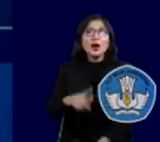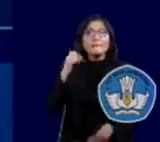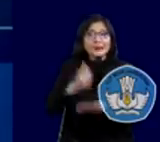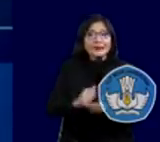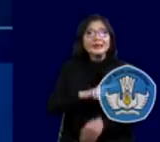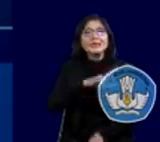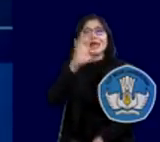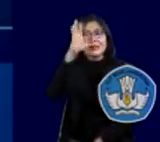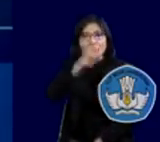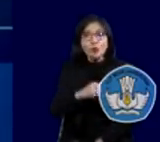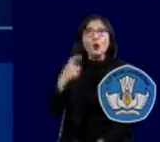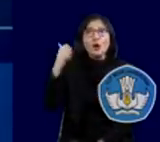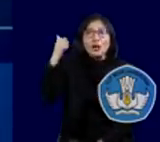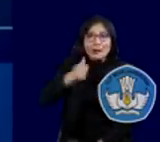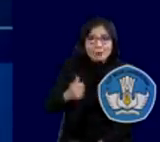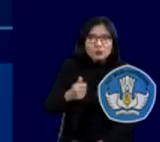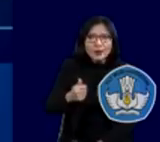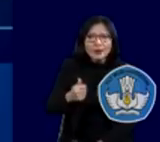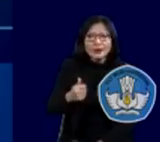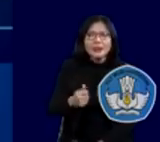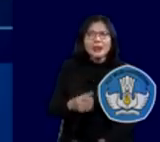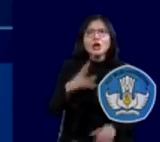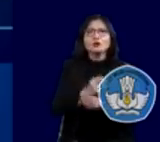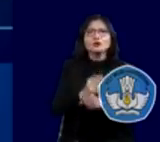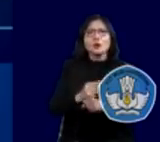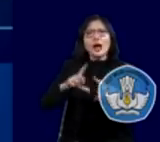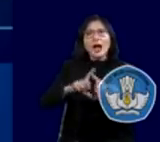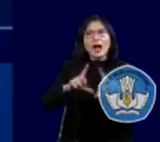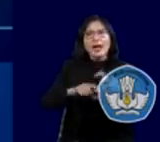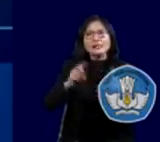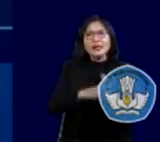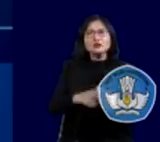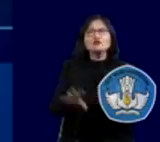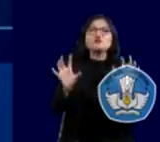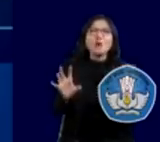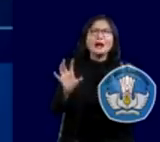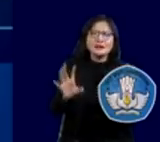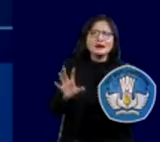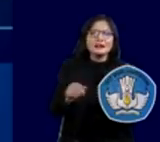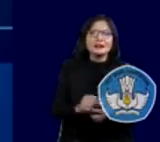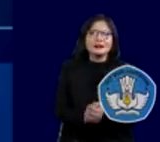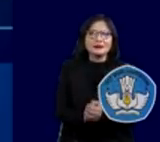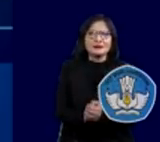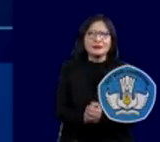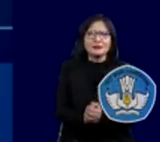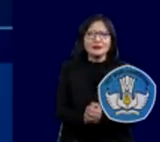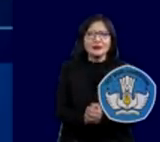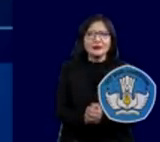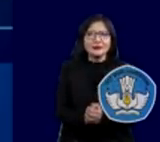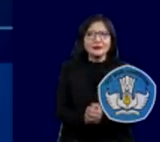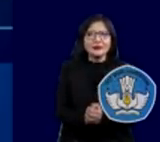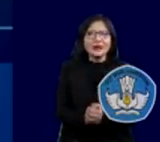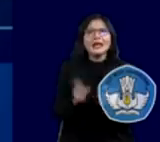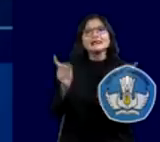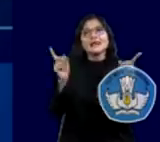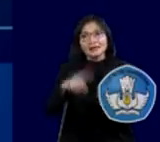bahwa kebutuhan guru ASN kita jauh lebih besar dari itu, sampai dengan 1 juta. Jadinya